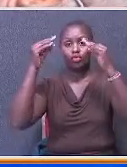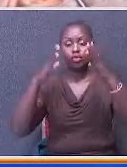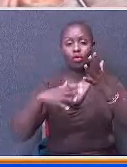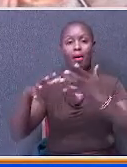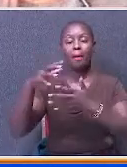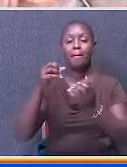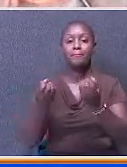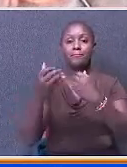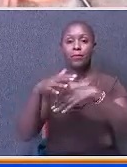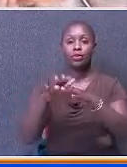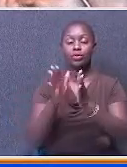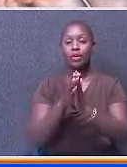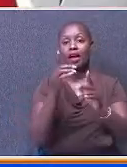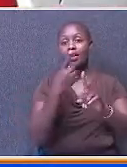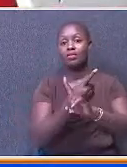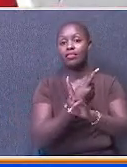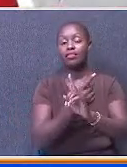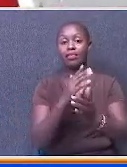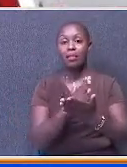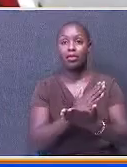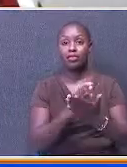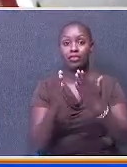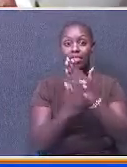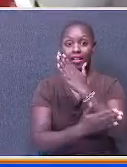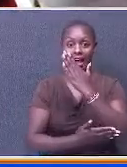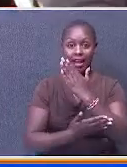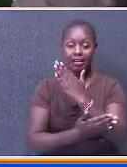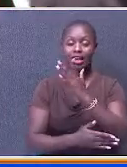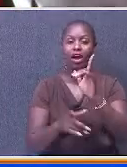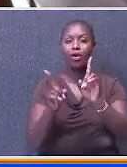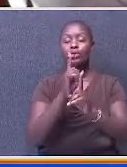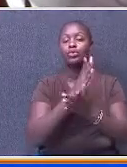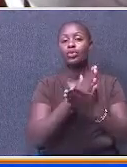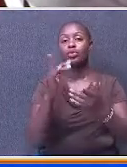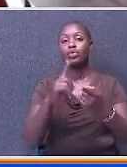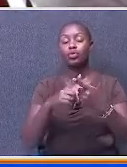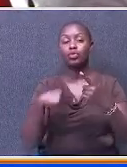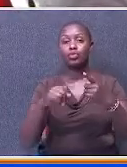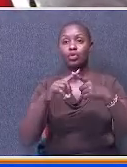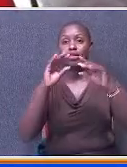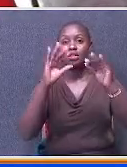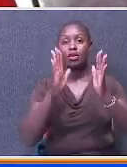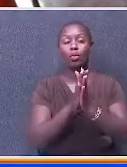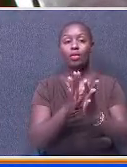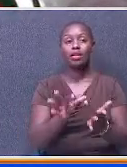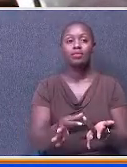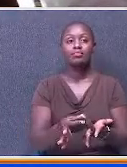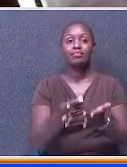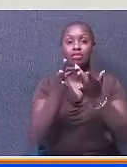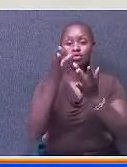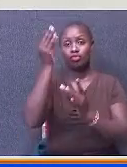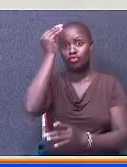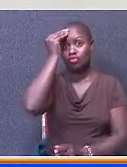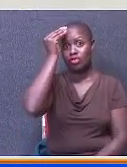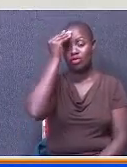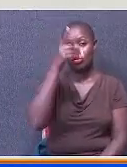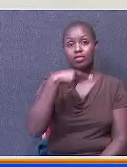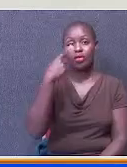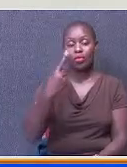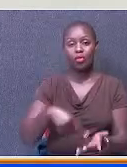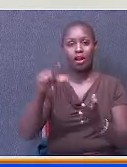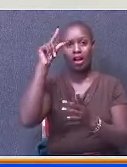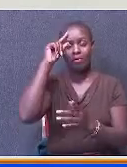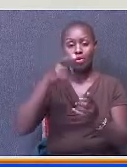kutoka maeneo tofauti nchini, huku wasimamizi wa shule za wanafunzi wenye mahitaji maalum wakitaka serikali